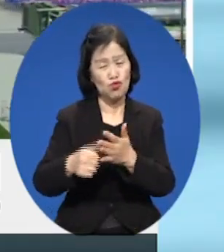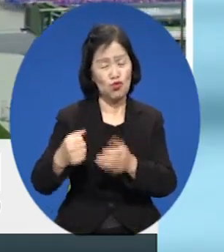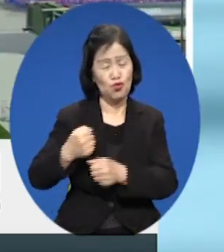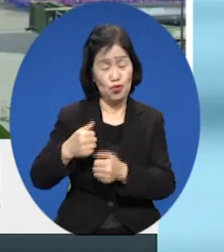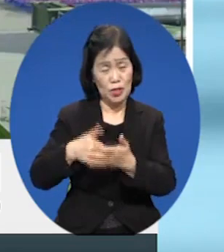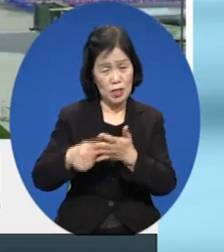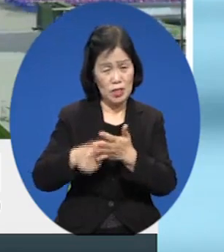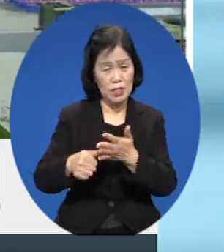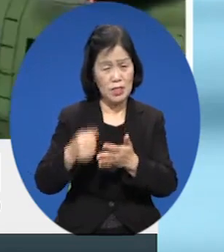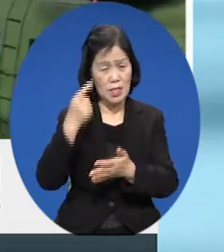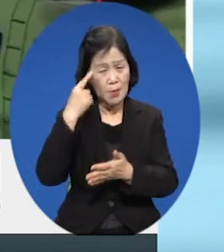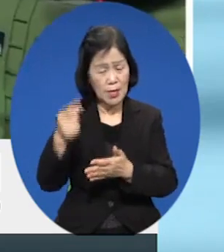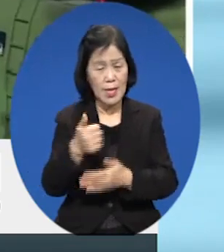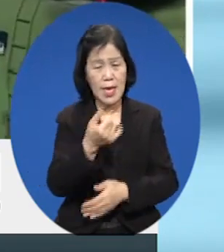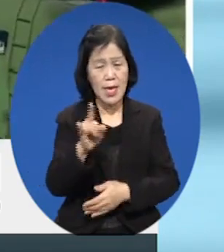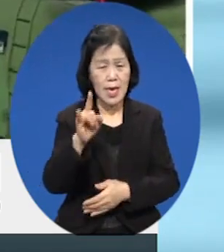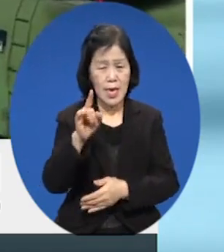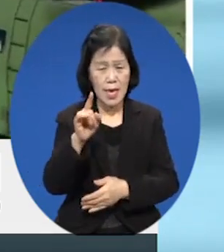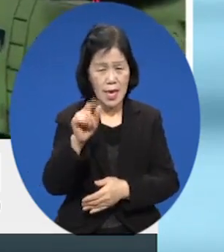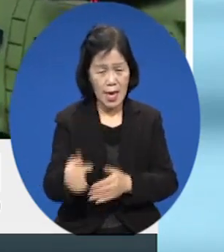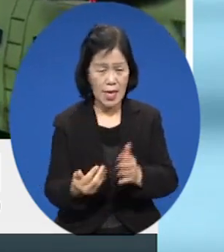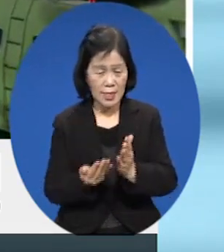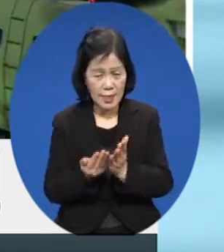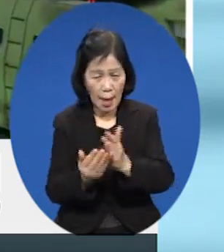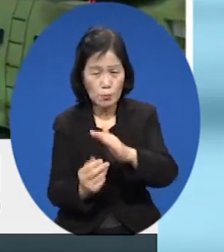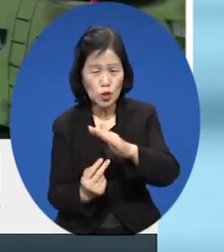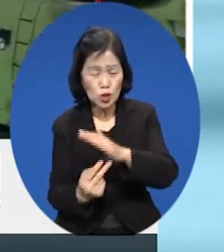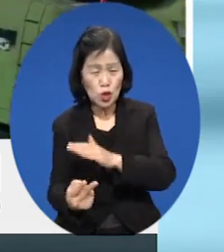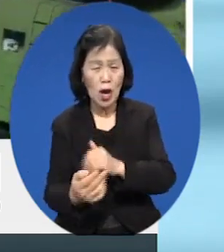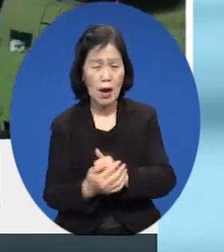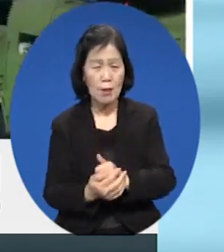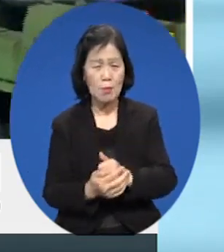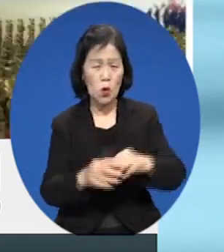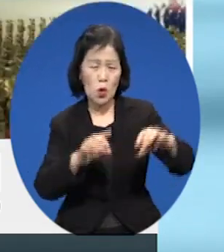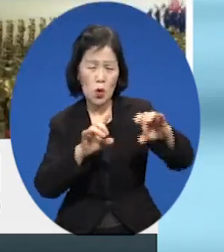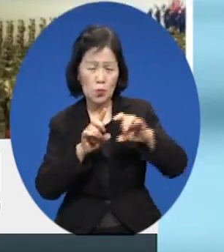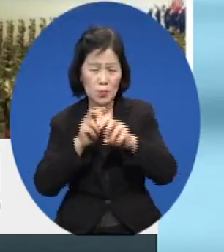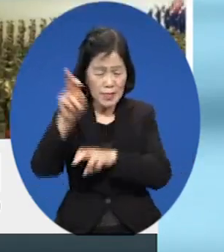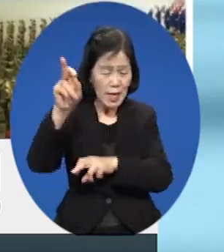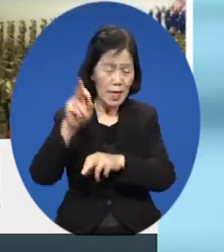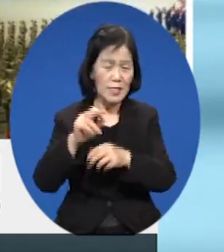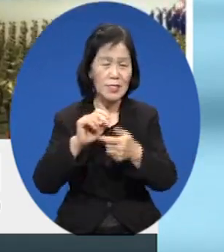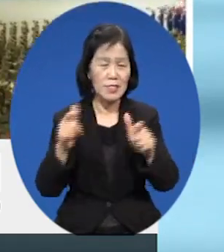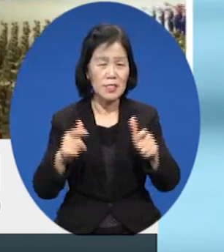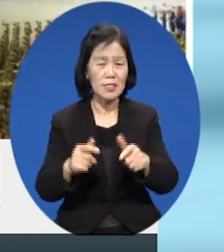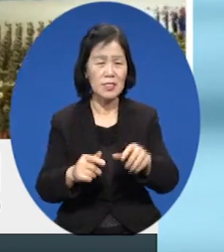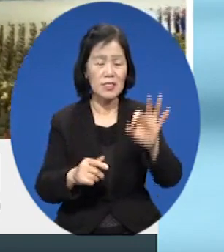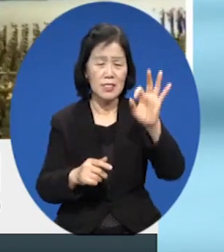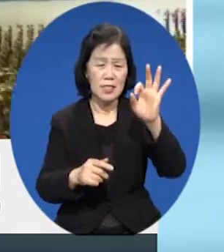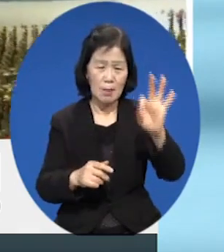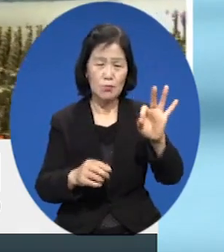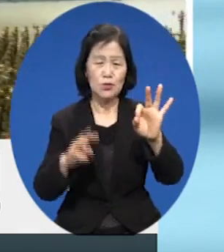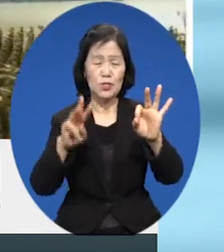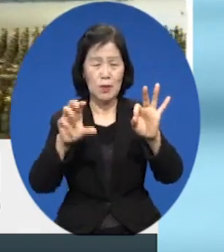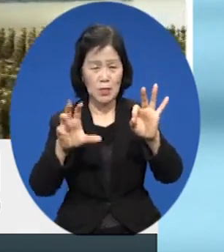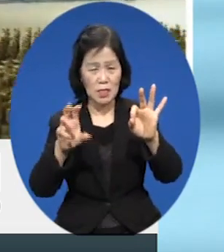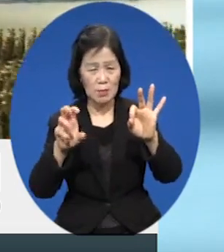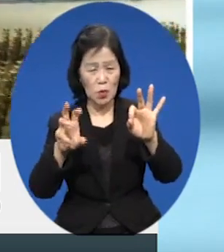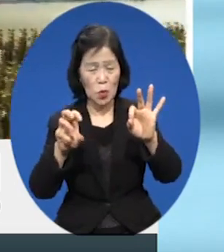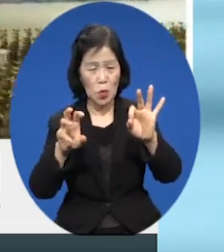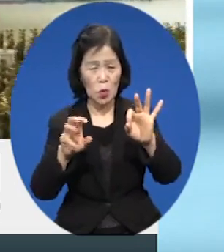이 자지 좋아 하시는 거 핵잠수함 회 그 다음에 그 처음 성 비싸 1 그러니까 우리가 이제 f-35 과학자 물이